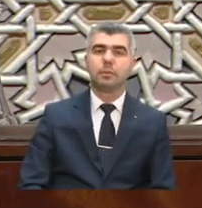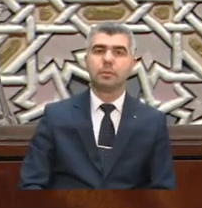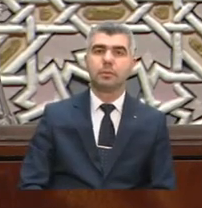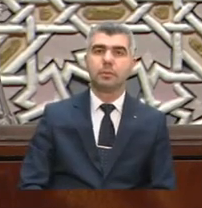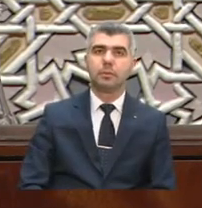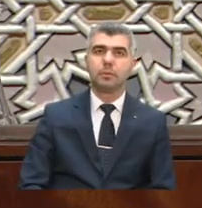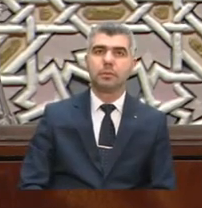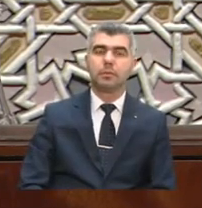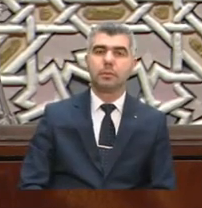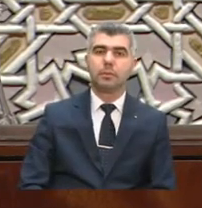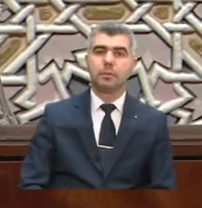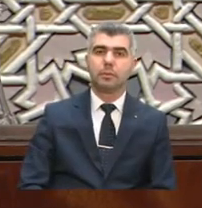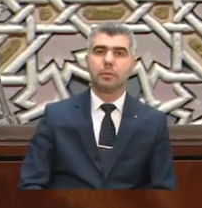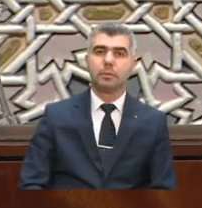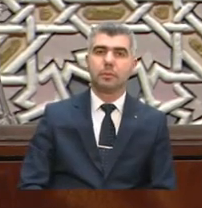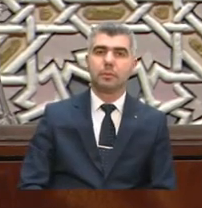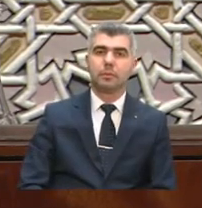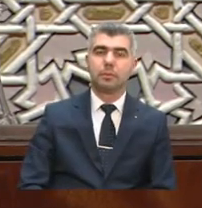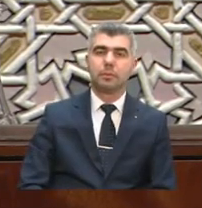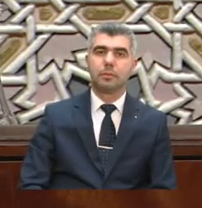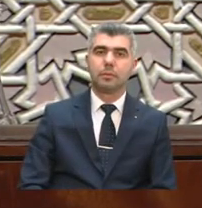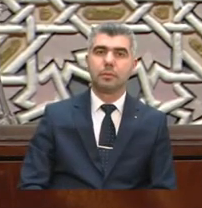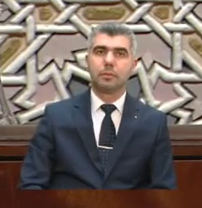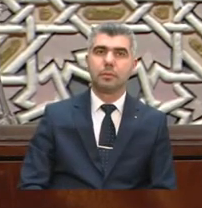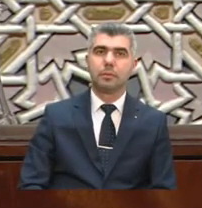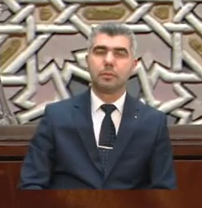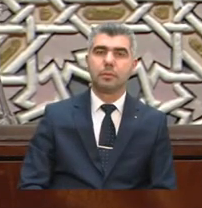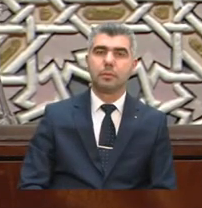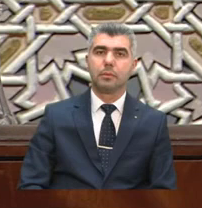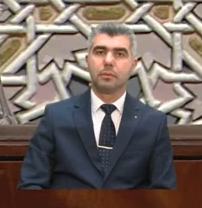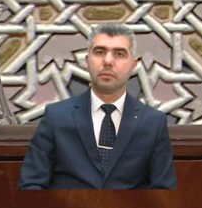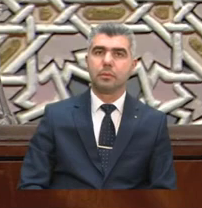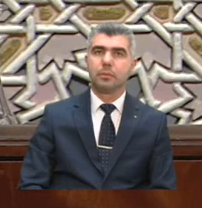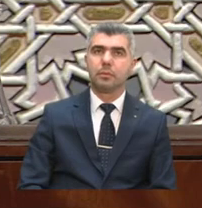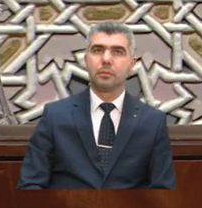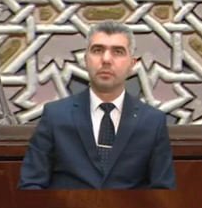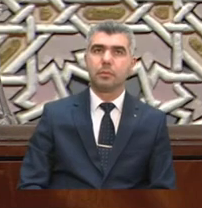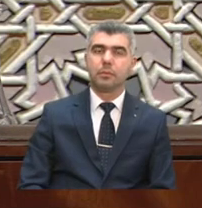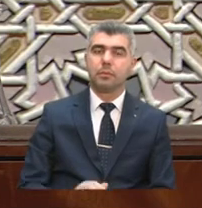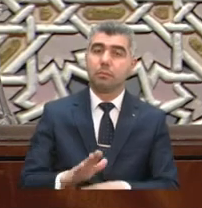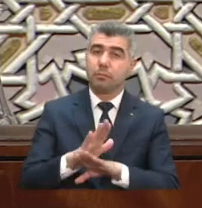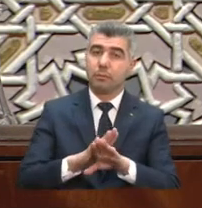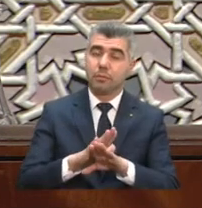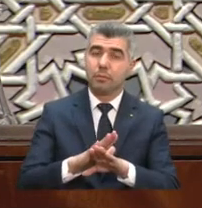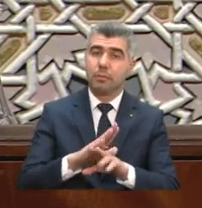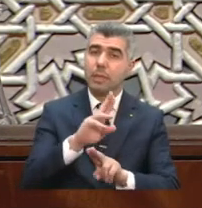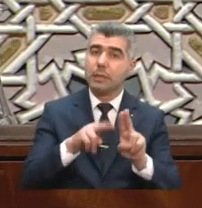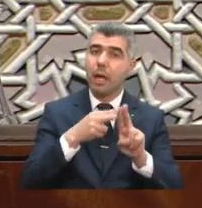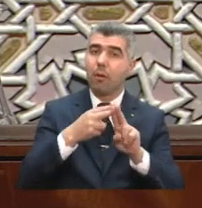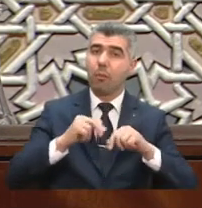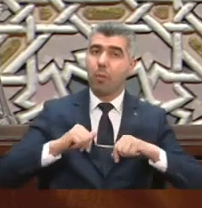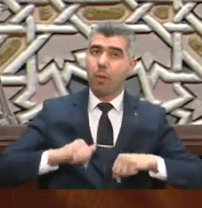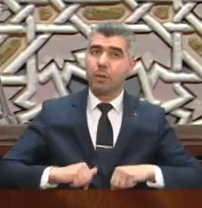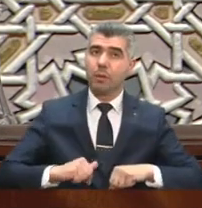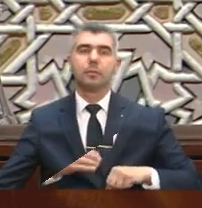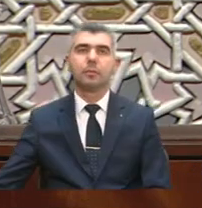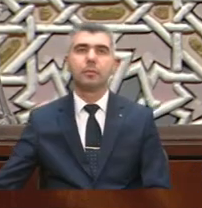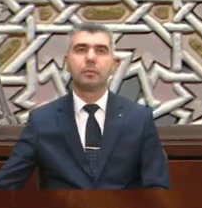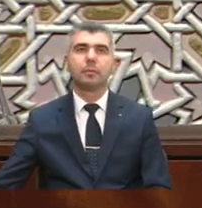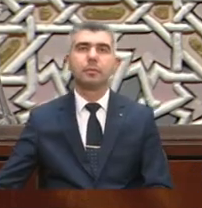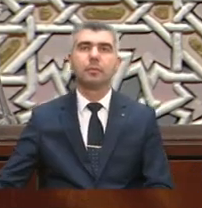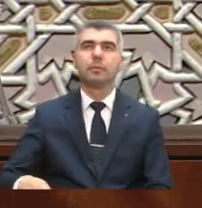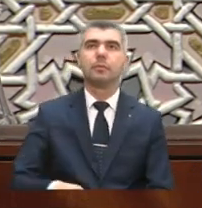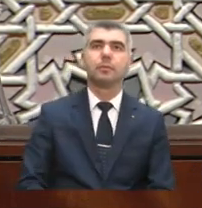السيدة النائبة، والسيدة النائبة راه ما عطيتش الكلمة وكتع... وعادي من فضلك المرة الجاية غادي نطبق القانون.